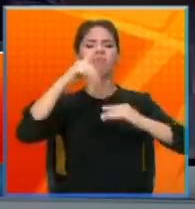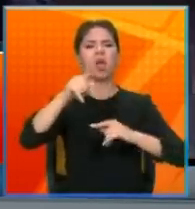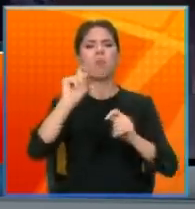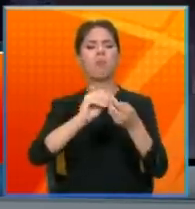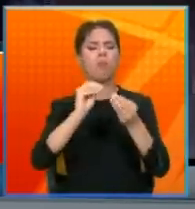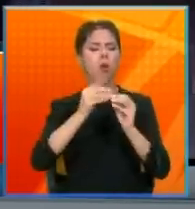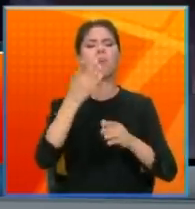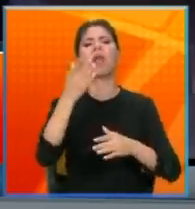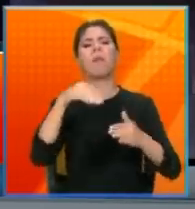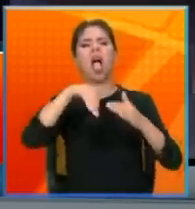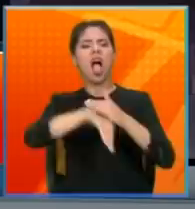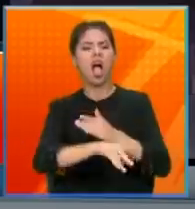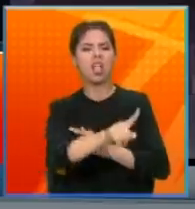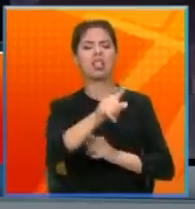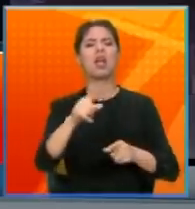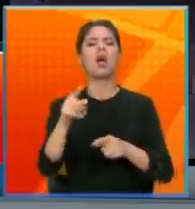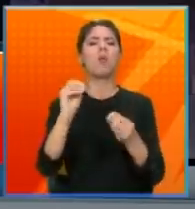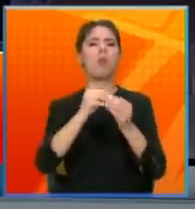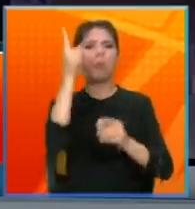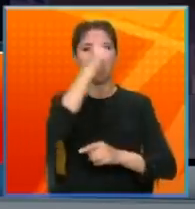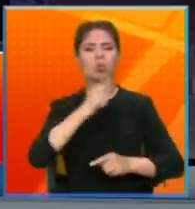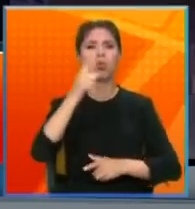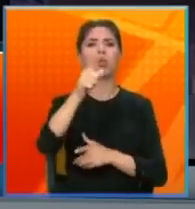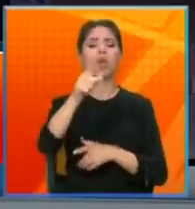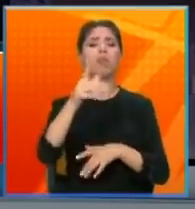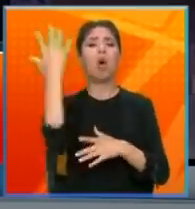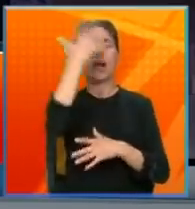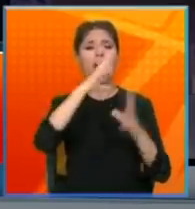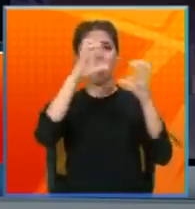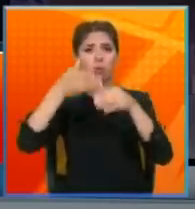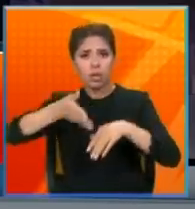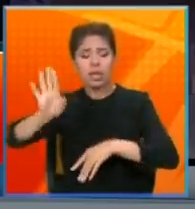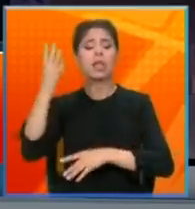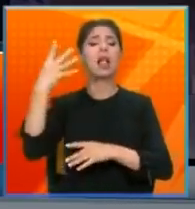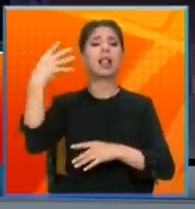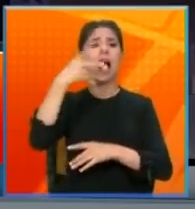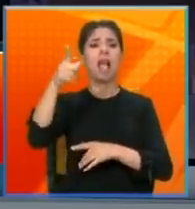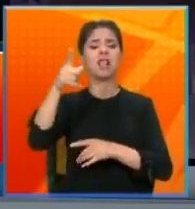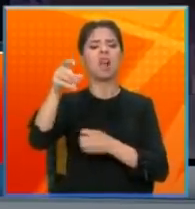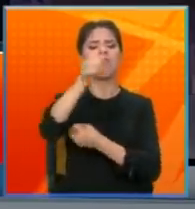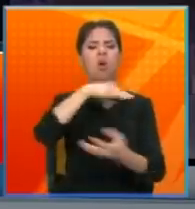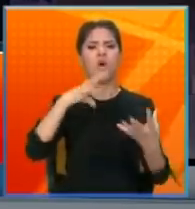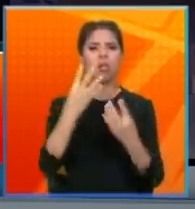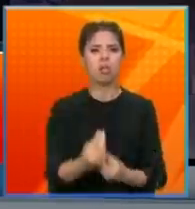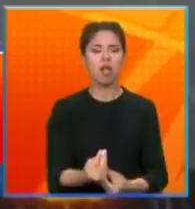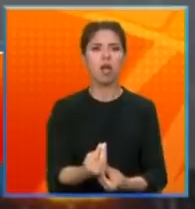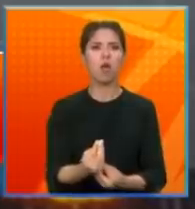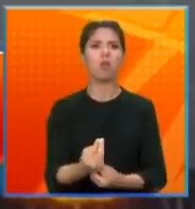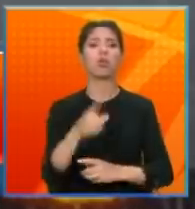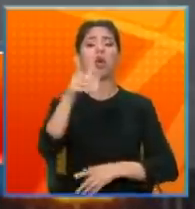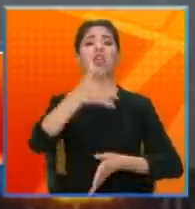eksikliği. Kara bulutların İstanbul üzerinden çekildiği anların hemen sonrasında Esenyurt kaosa teslim oldu bu